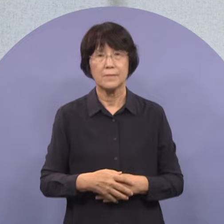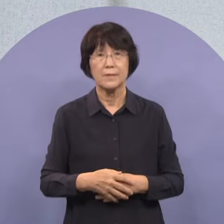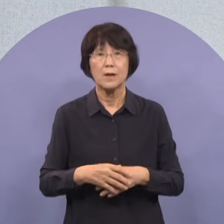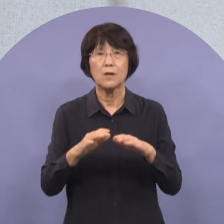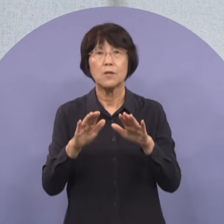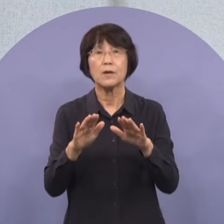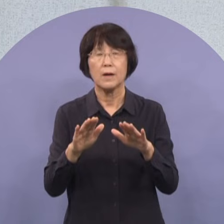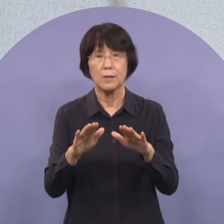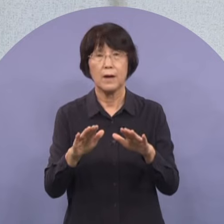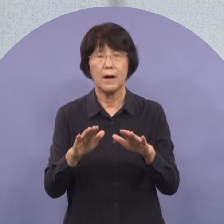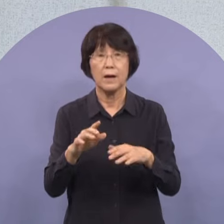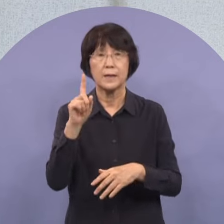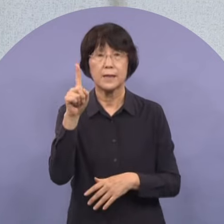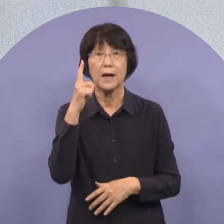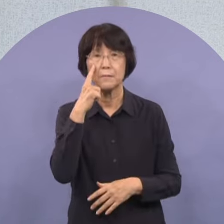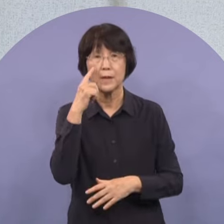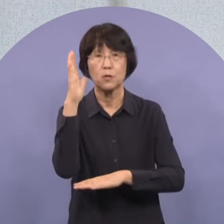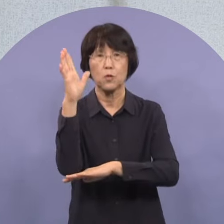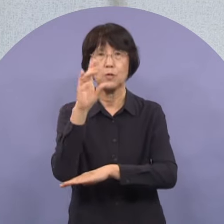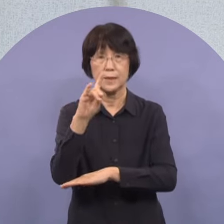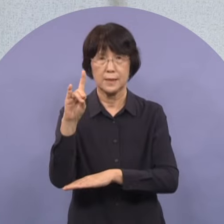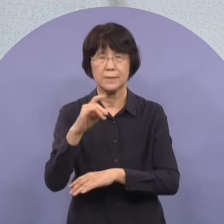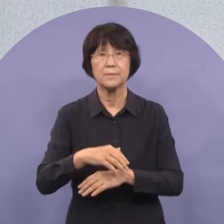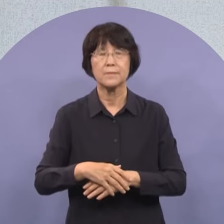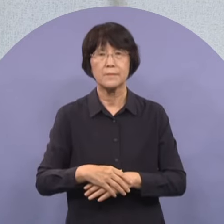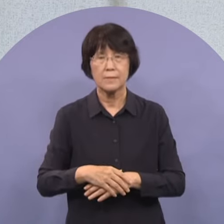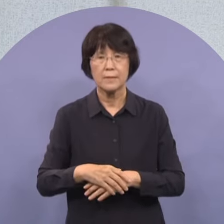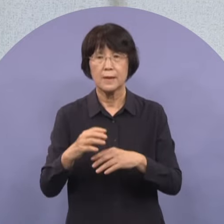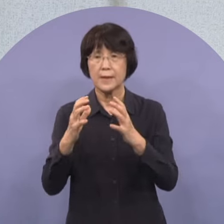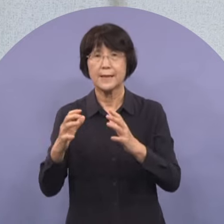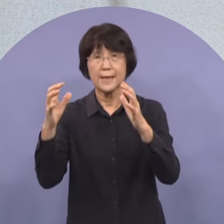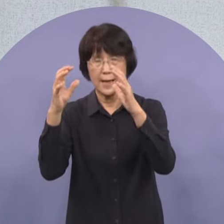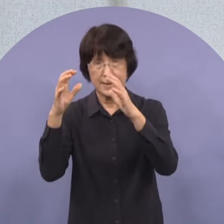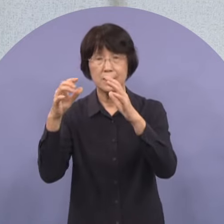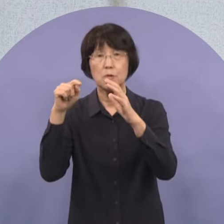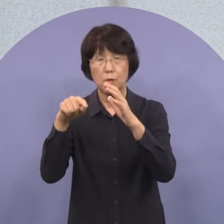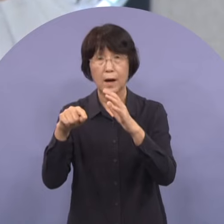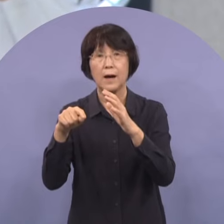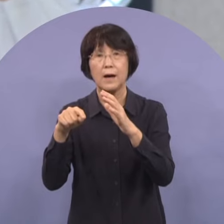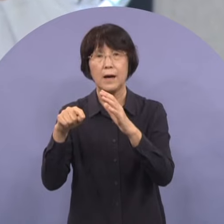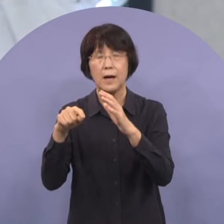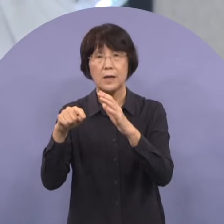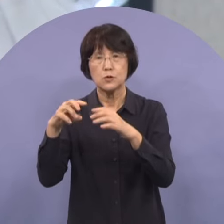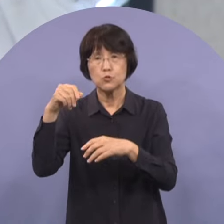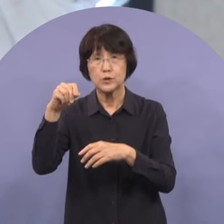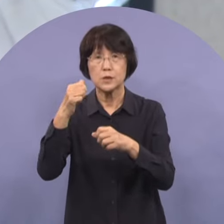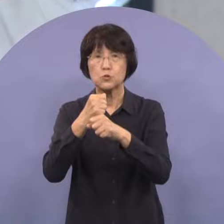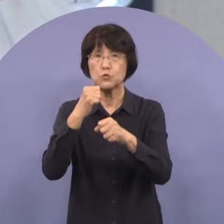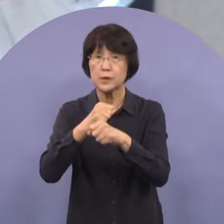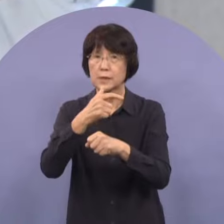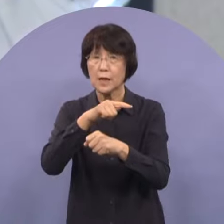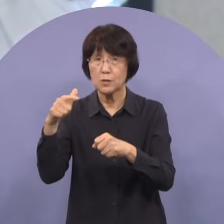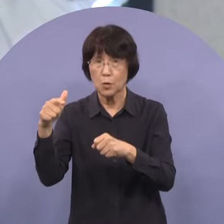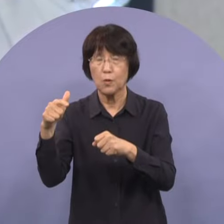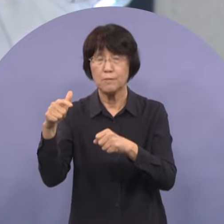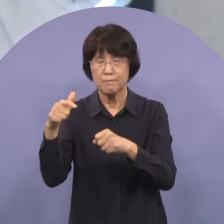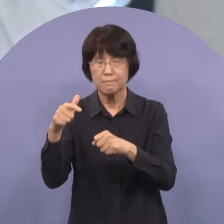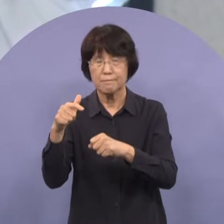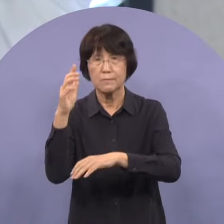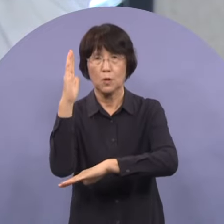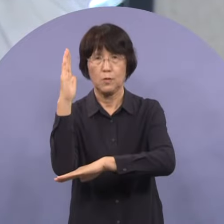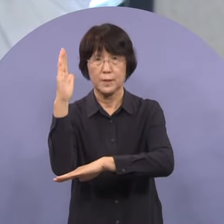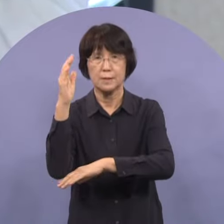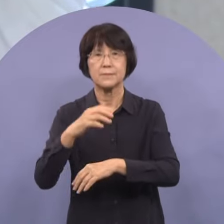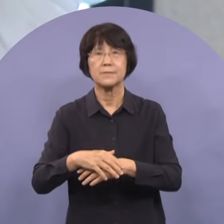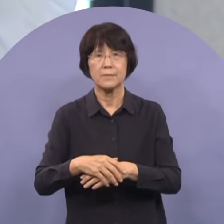この日は第1回の講義として野菜の整理整体や土作りなどの講義が行われた